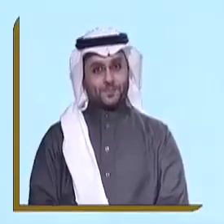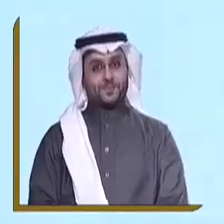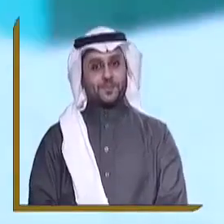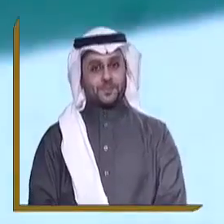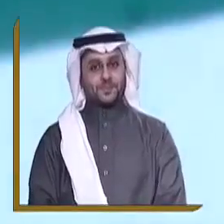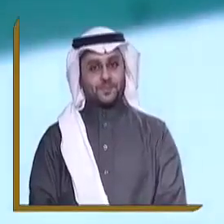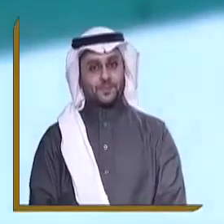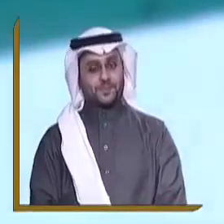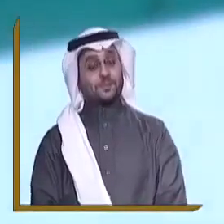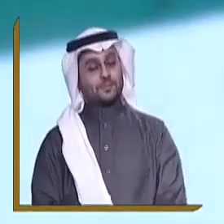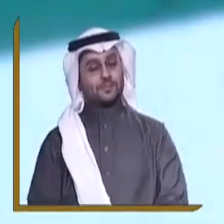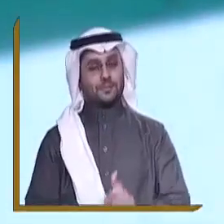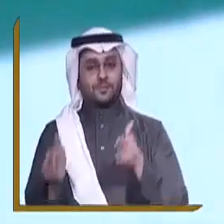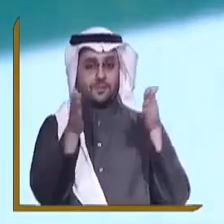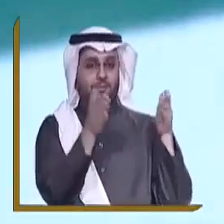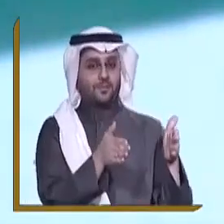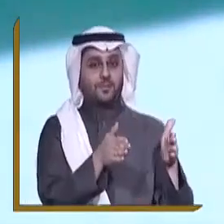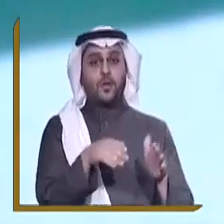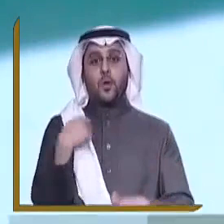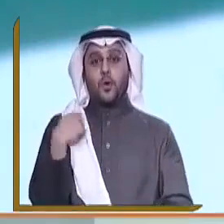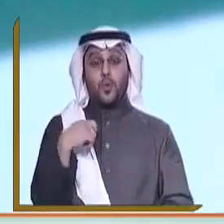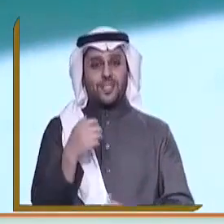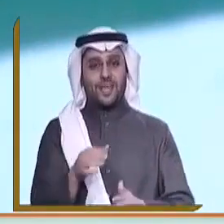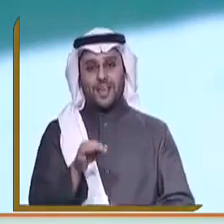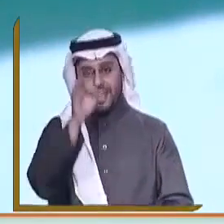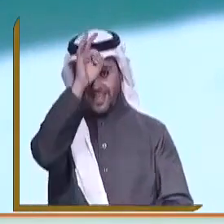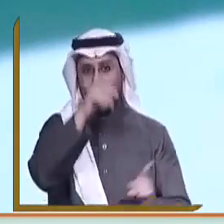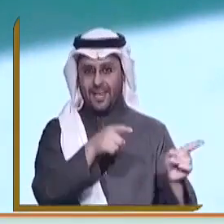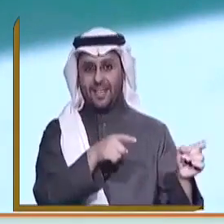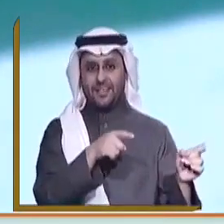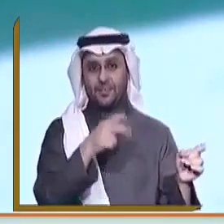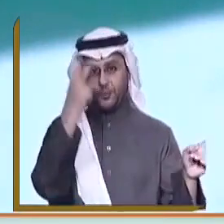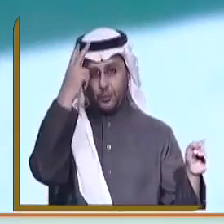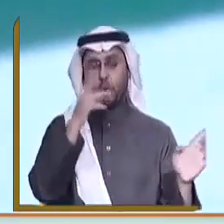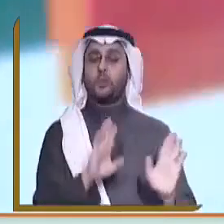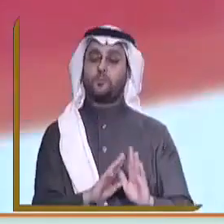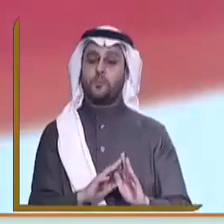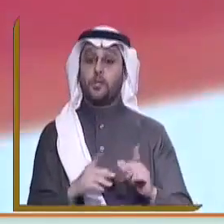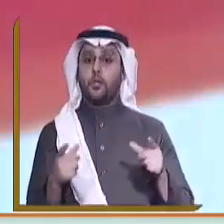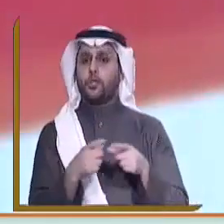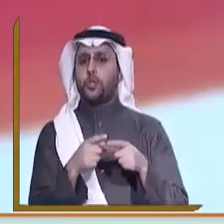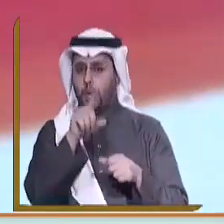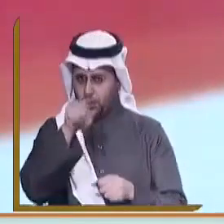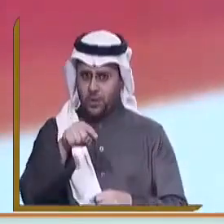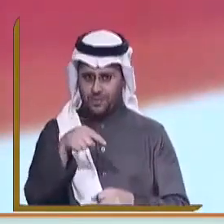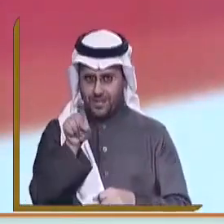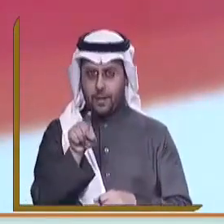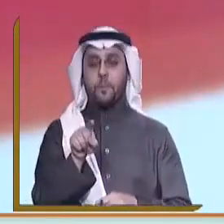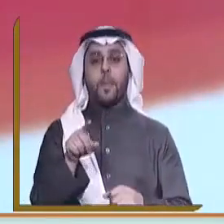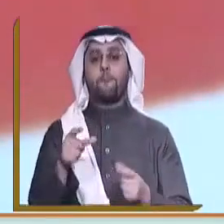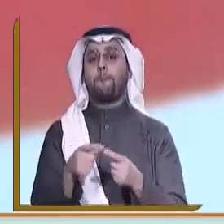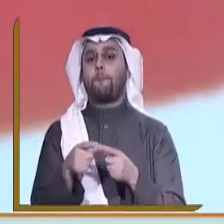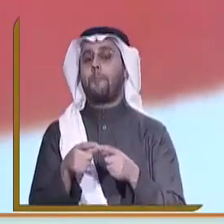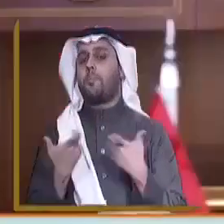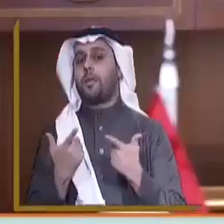وشعوبها كما استعرض سمو وزير الداخليه على على هامش اجتماع وزراء الداخليه العرب مع نظيره